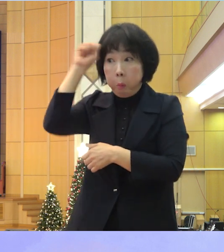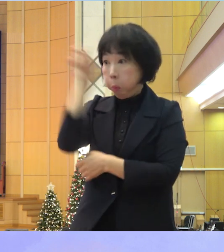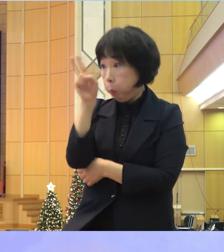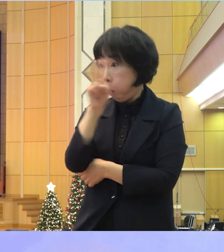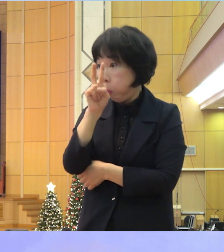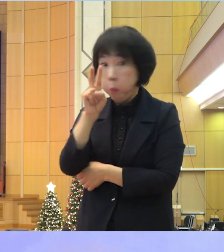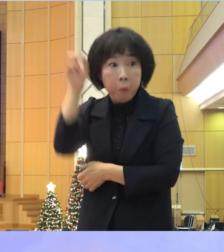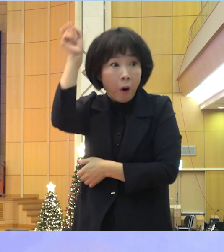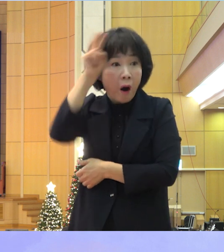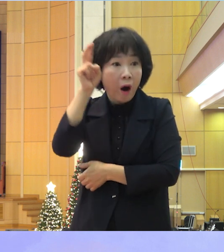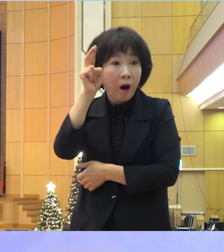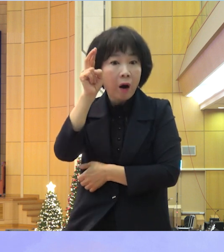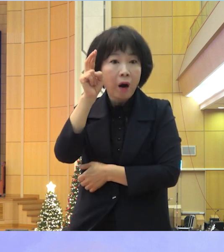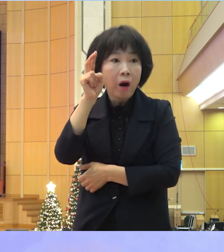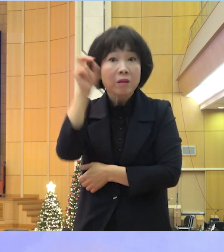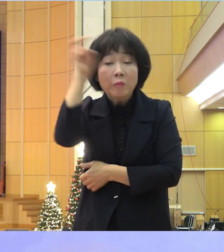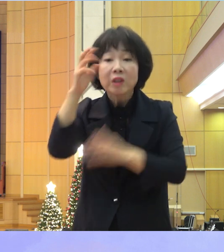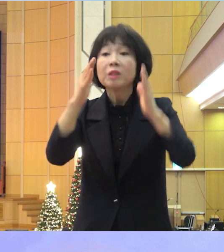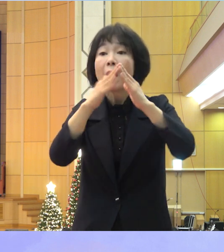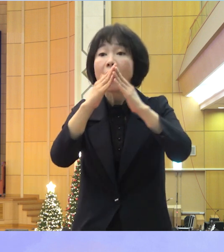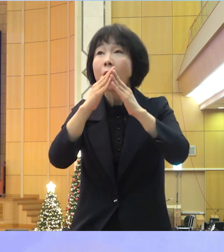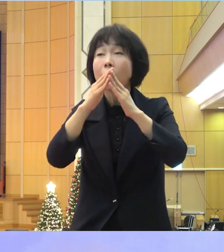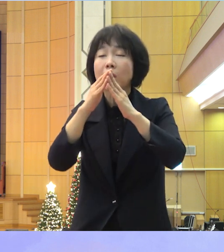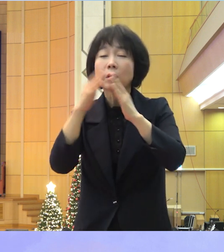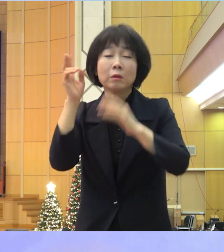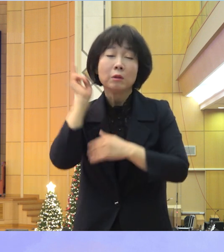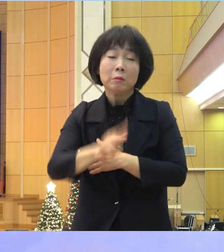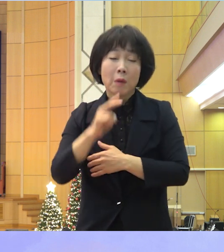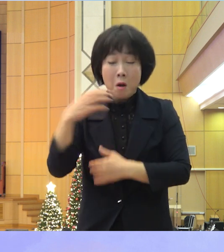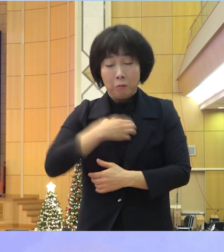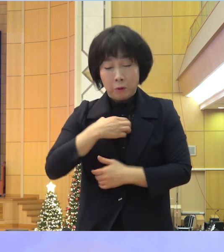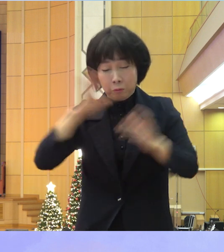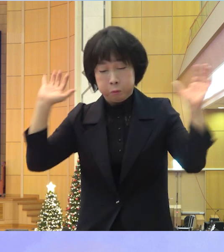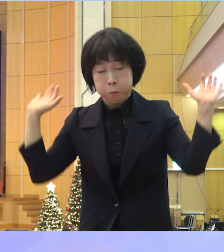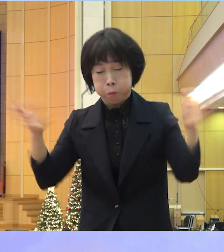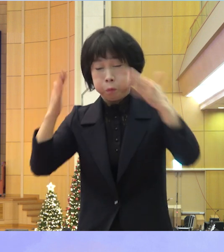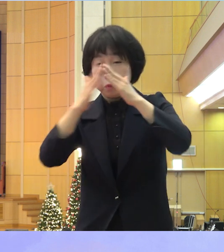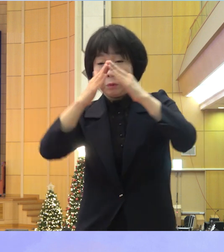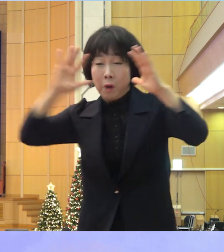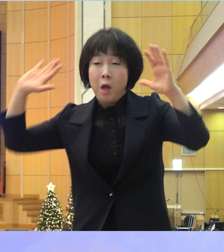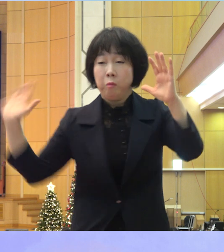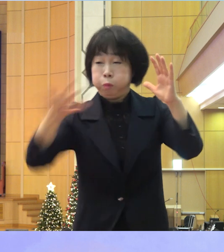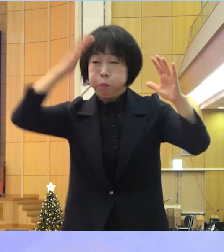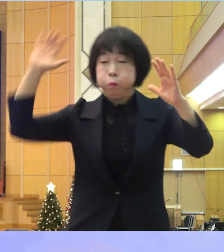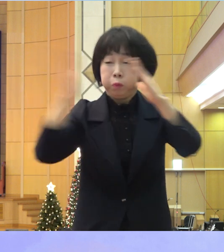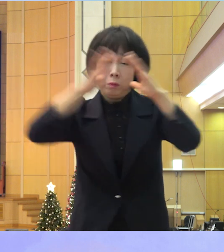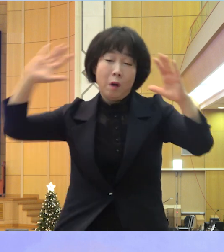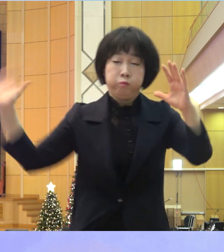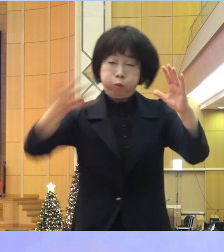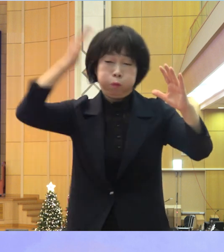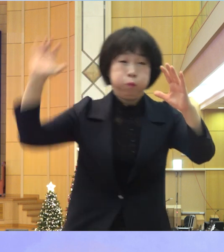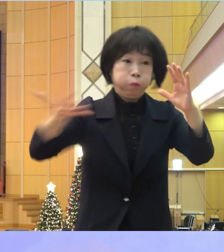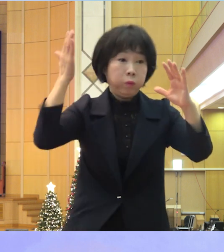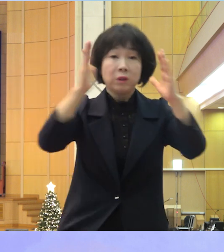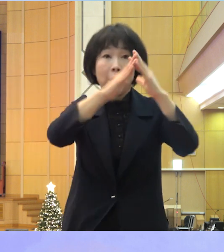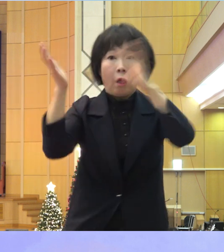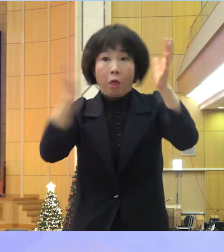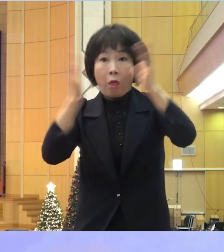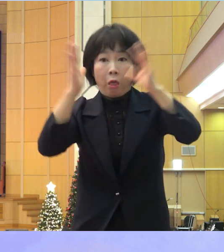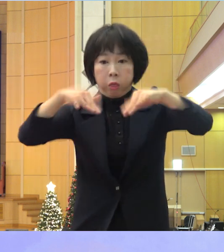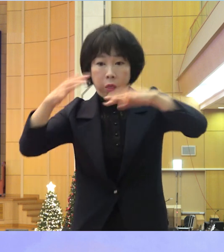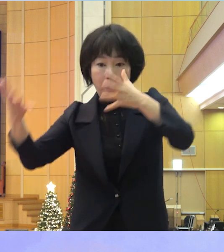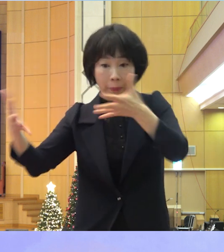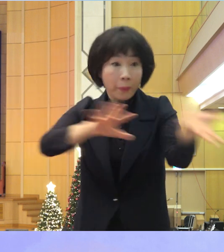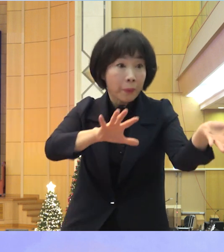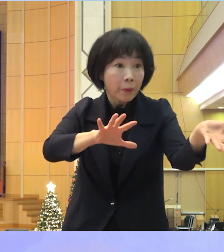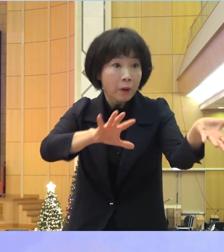갑자기 바람이 불어와서 큰아들 생일잔치하고 있는데 집이 무너지는